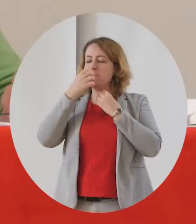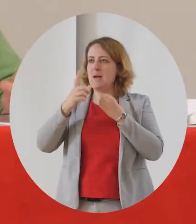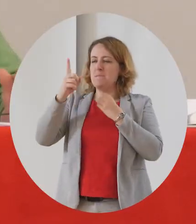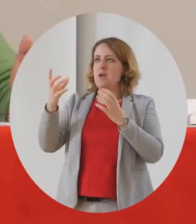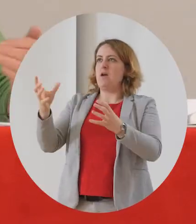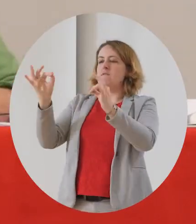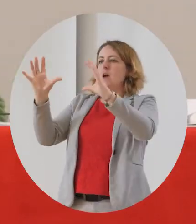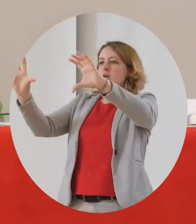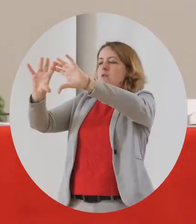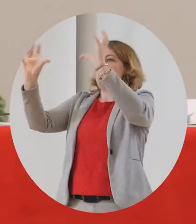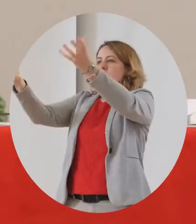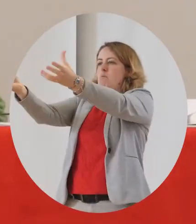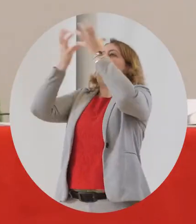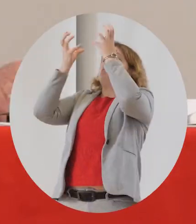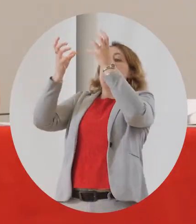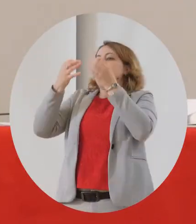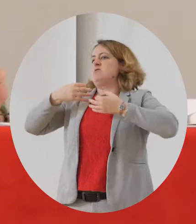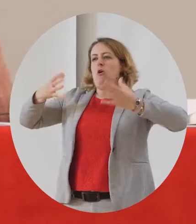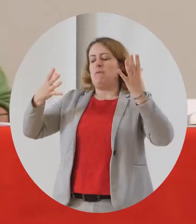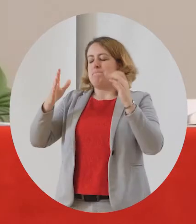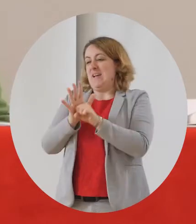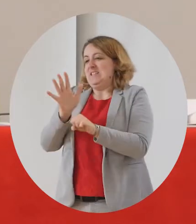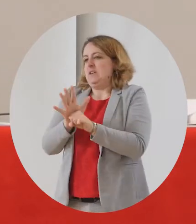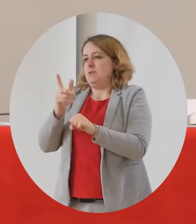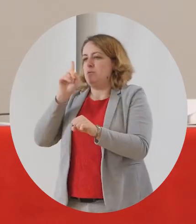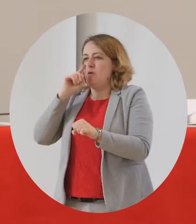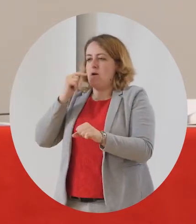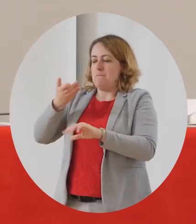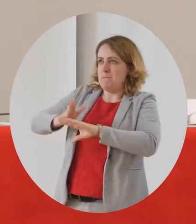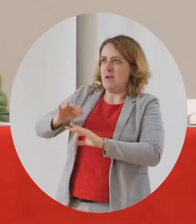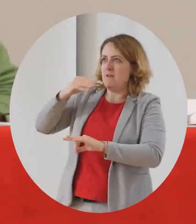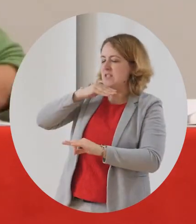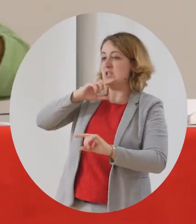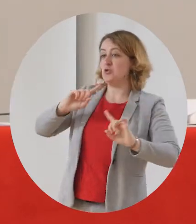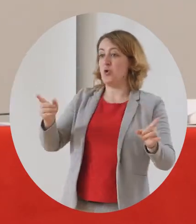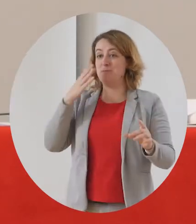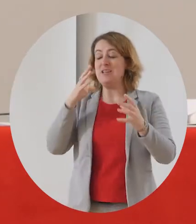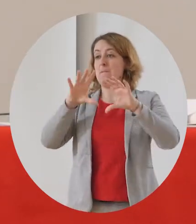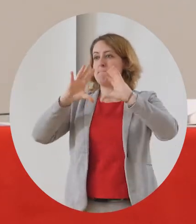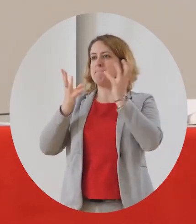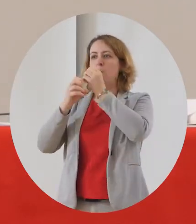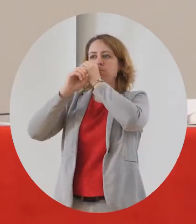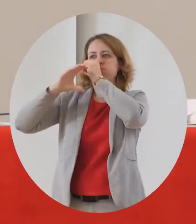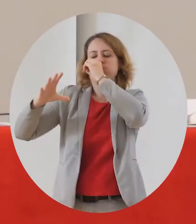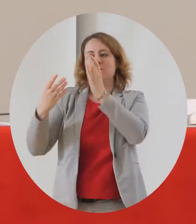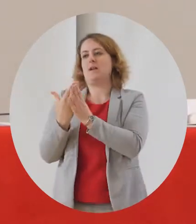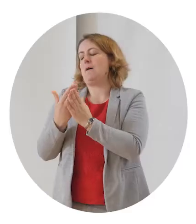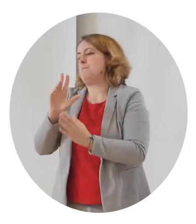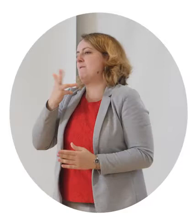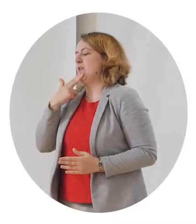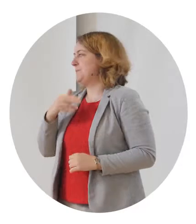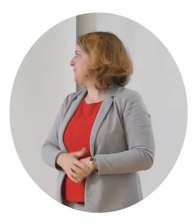faut du temps pour le voir, pour anticiper la venue de cet objet. Et puis là, il y a un dessin, il y a une